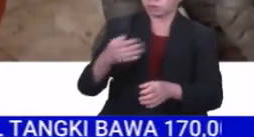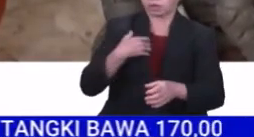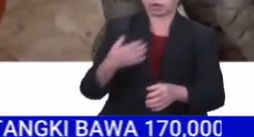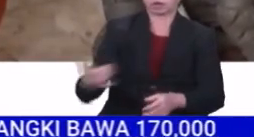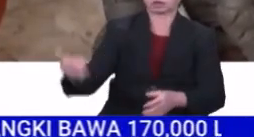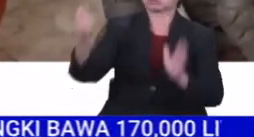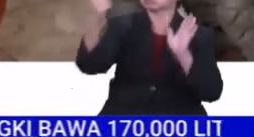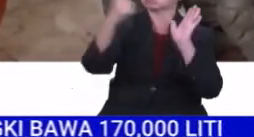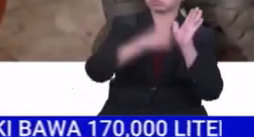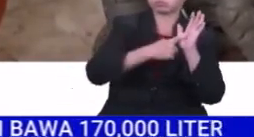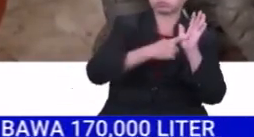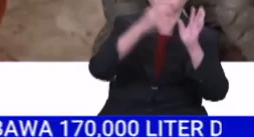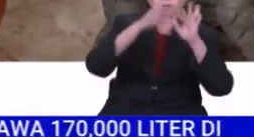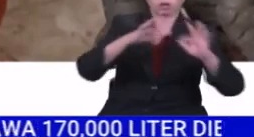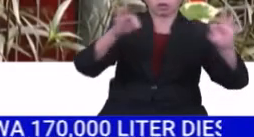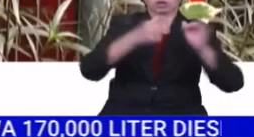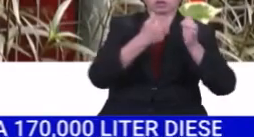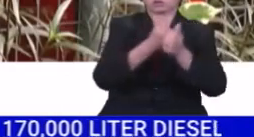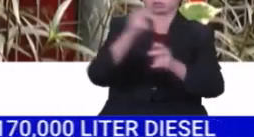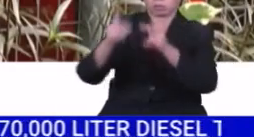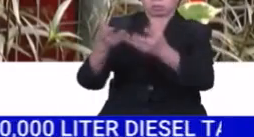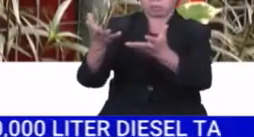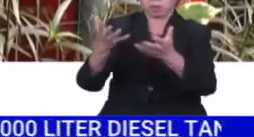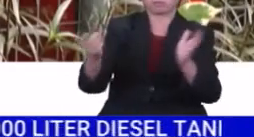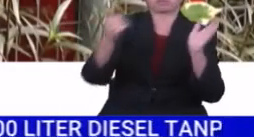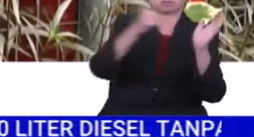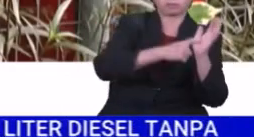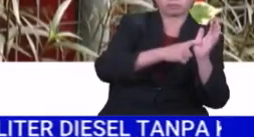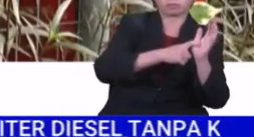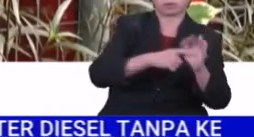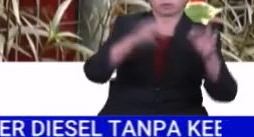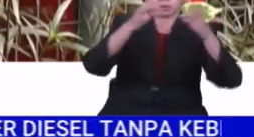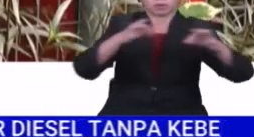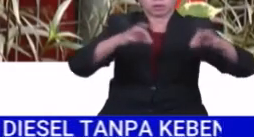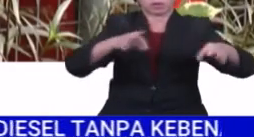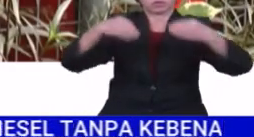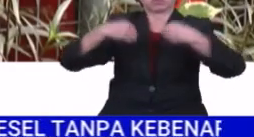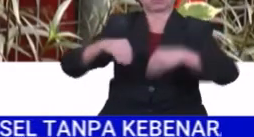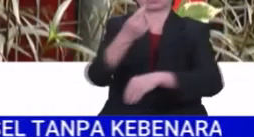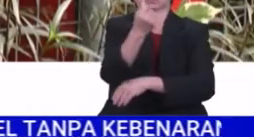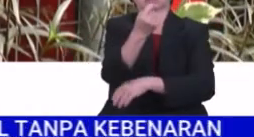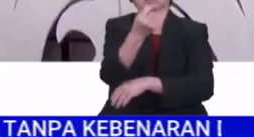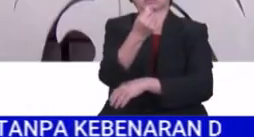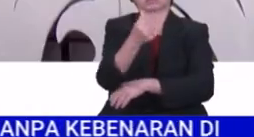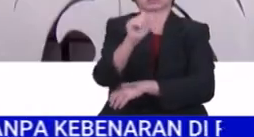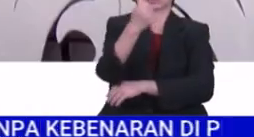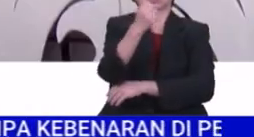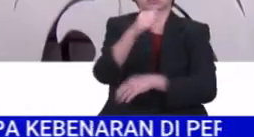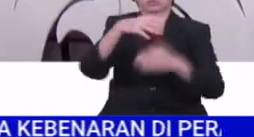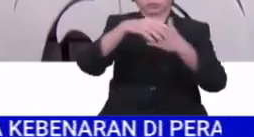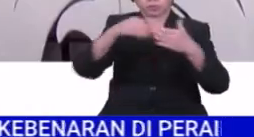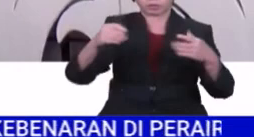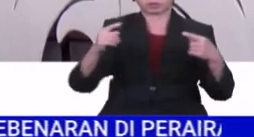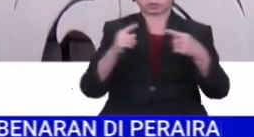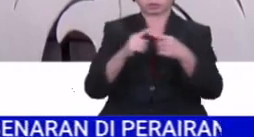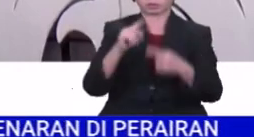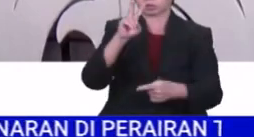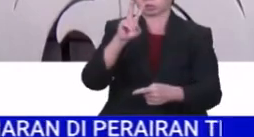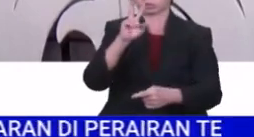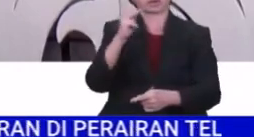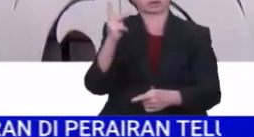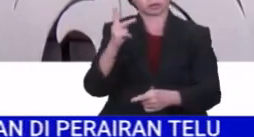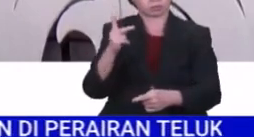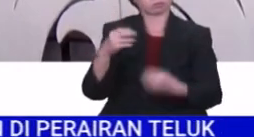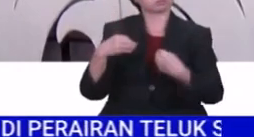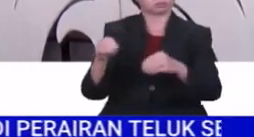menerima tempahan hiasan mengikut permintaan pelanggan hiasan dijual pada harga sekitar 10 Ringgit hingga 2000